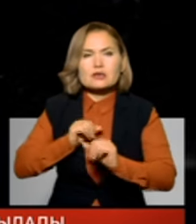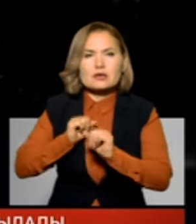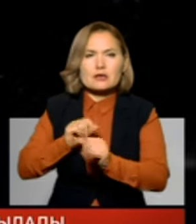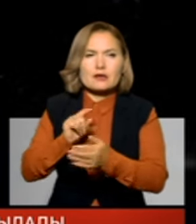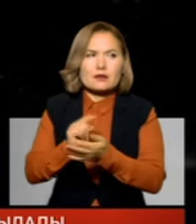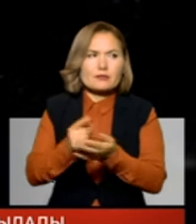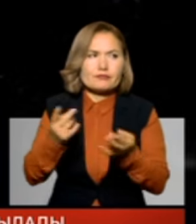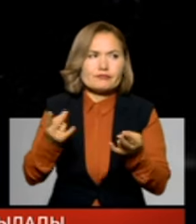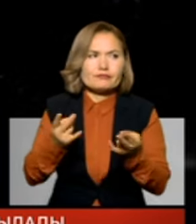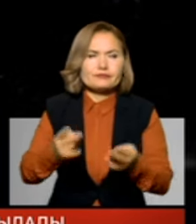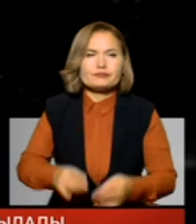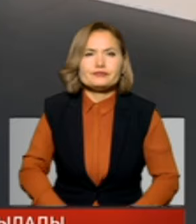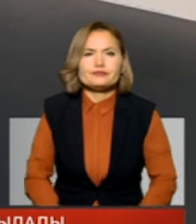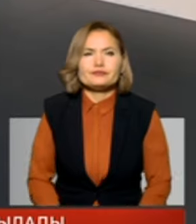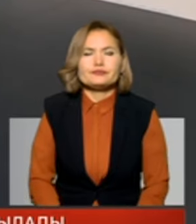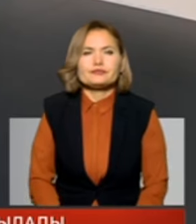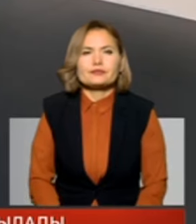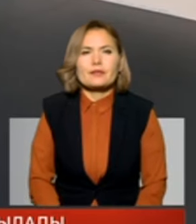тәрізді.